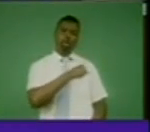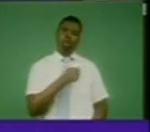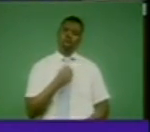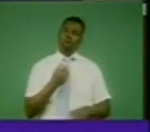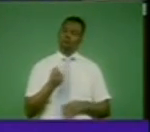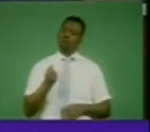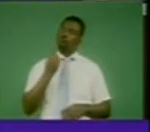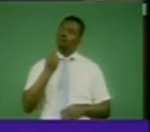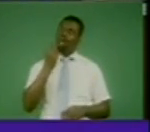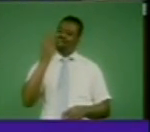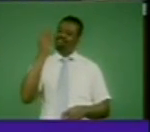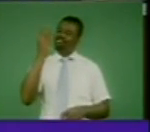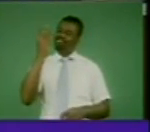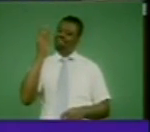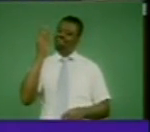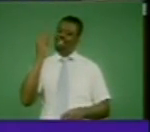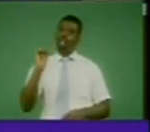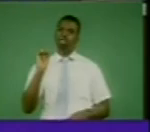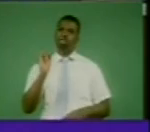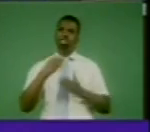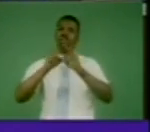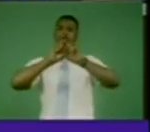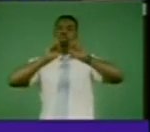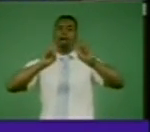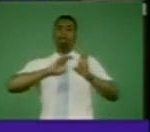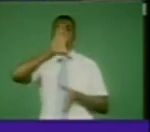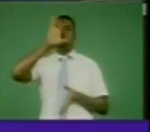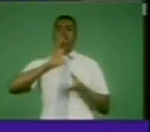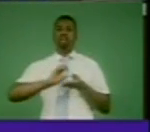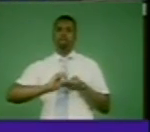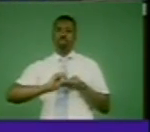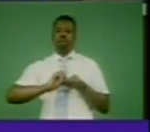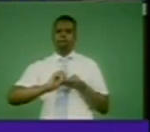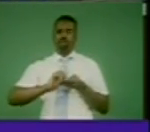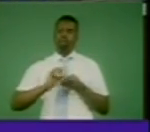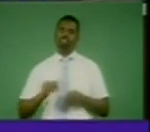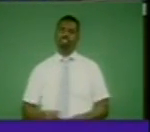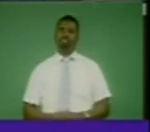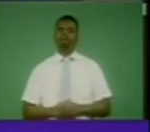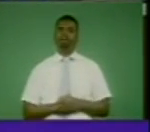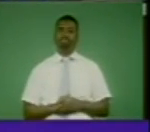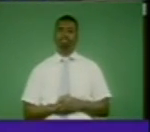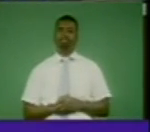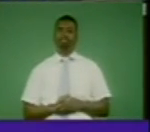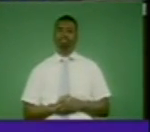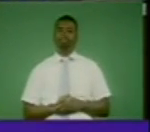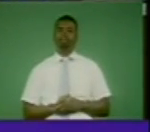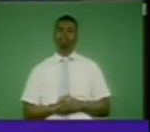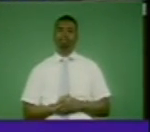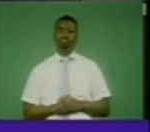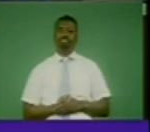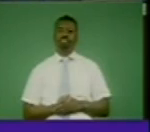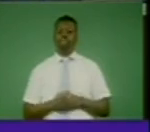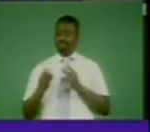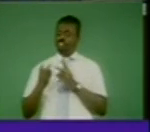ibara zote isipokuwa ibara ya 224 na 231 ambazo